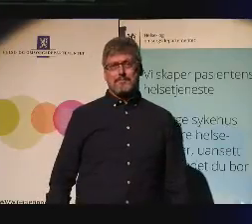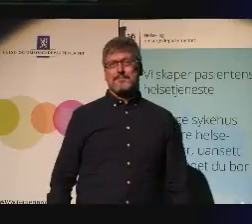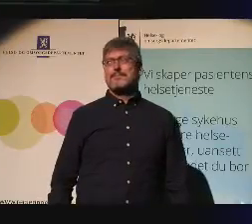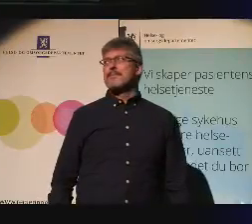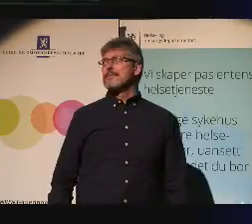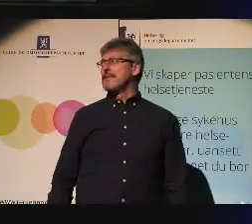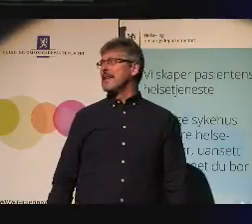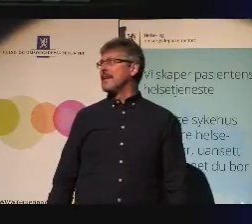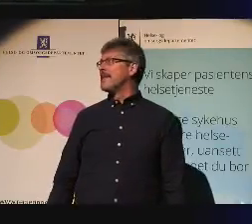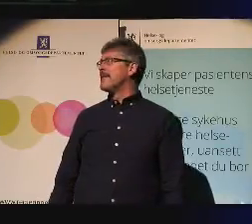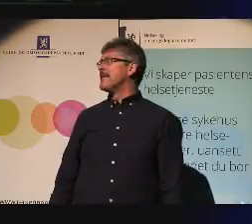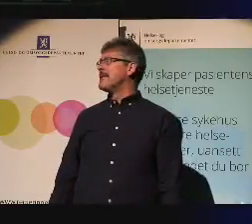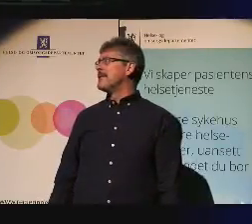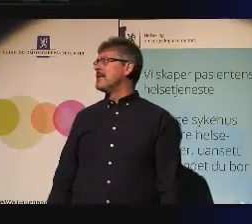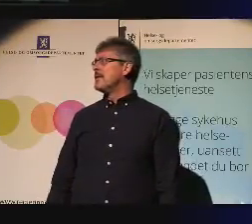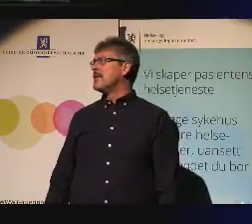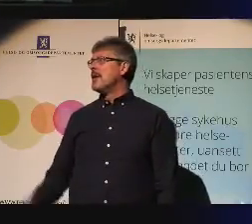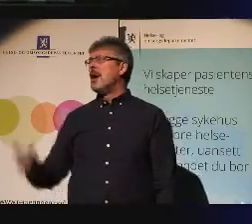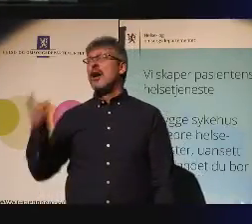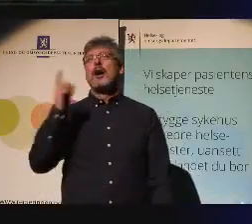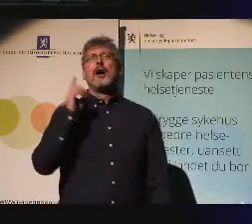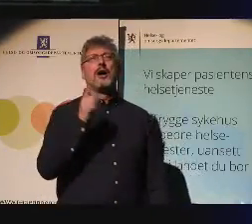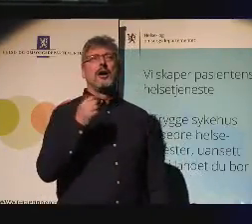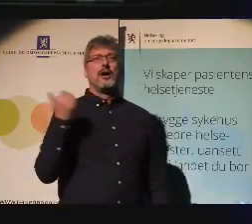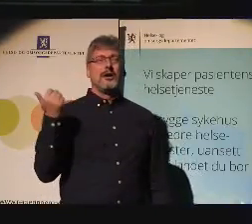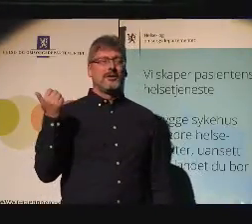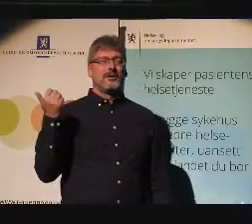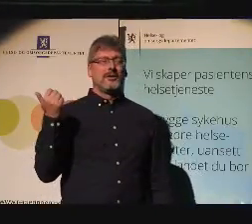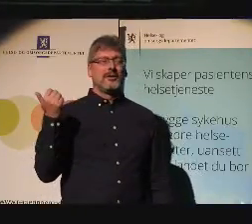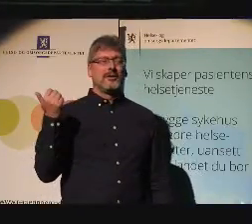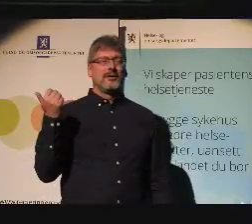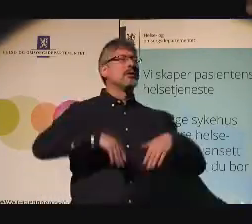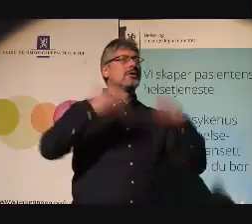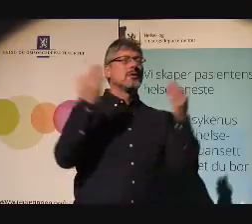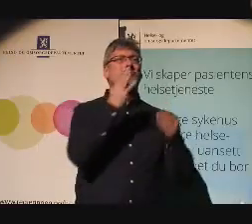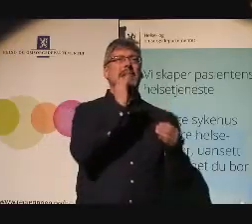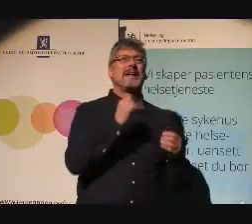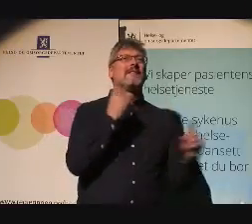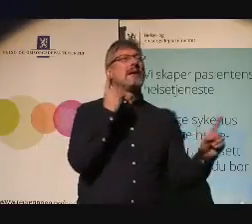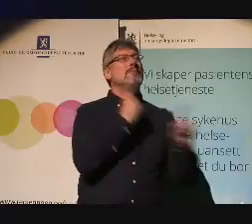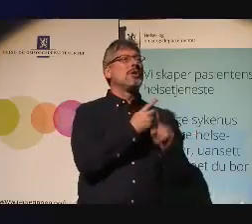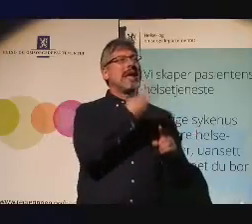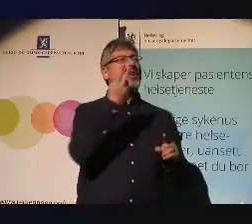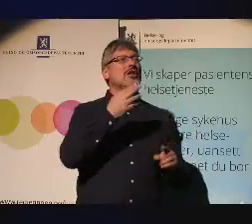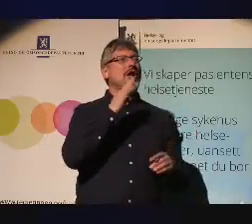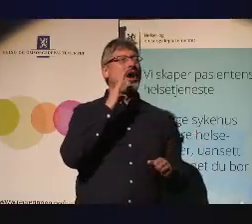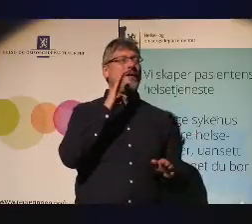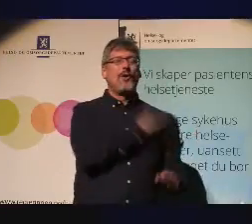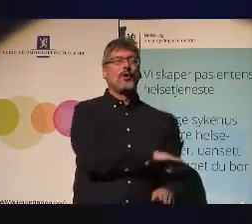Der kom den. Altså, Handelshøyskolen BI, vi møter jo en og annen fordom når vi kommer til helsetjenesten og